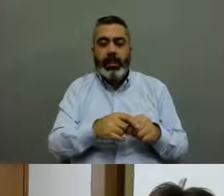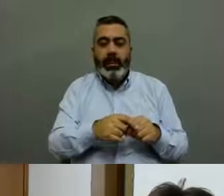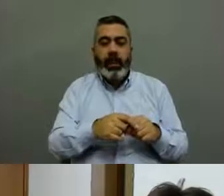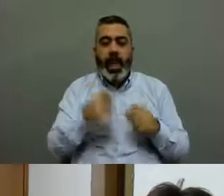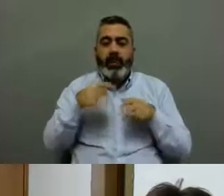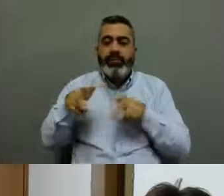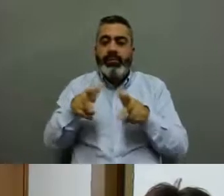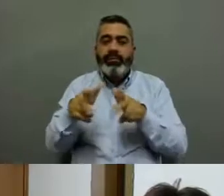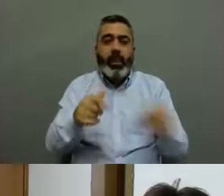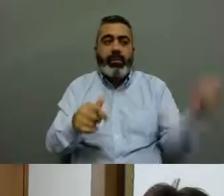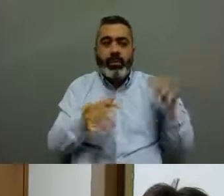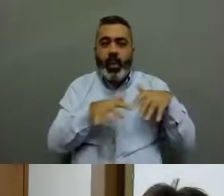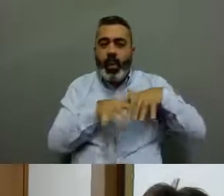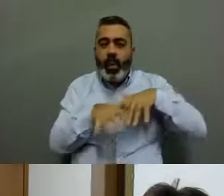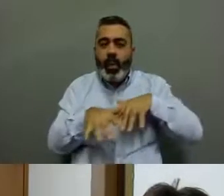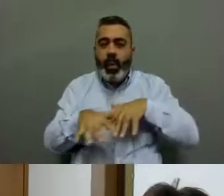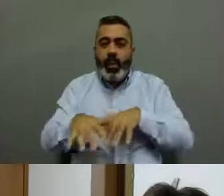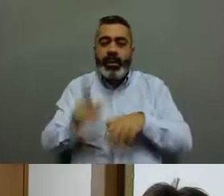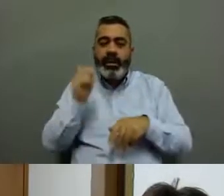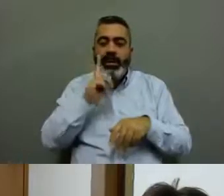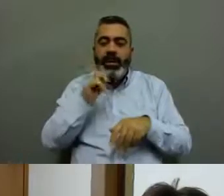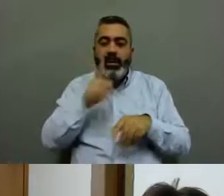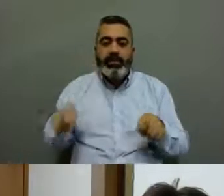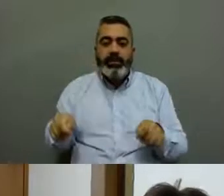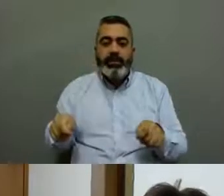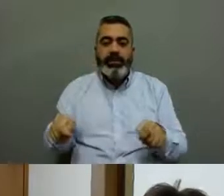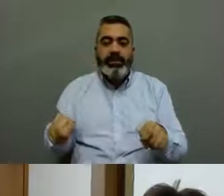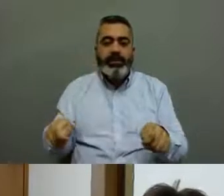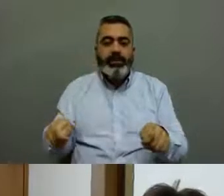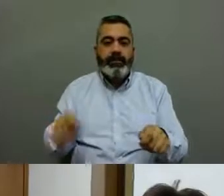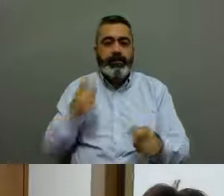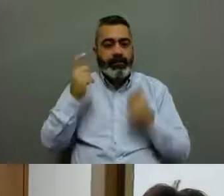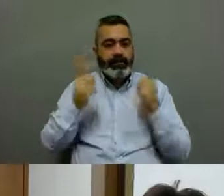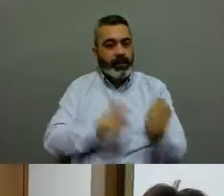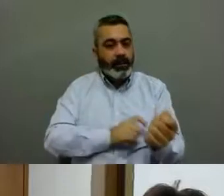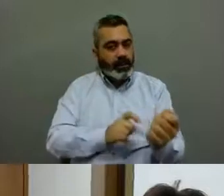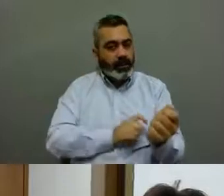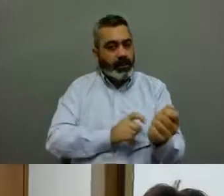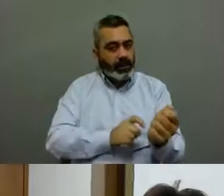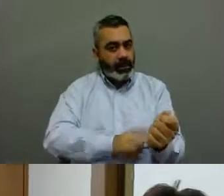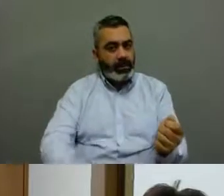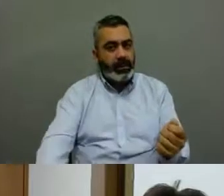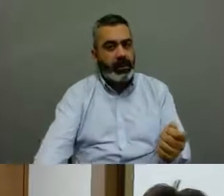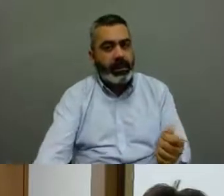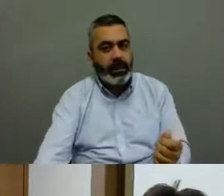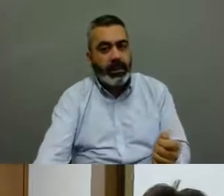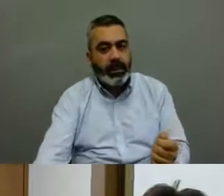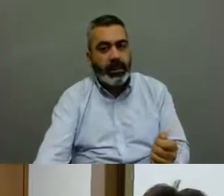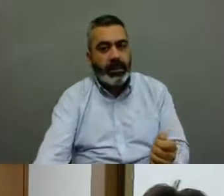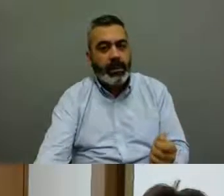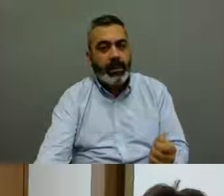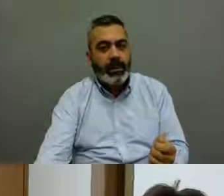ακολουθούν. Και τότε η κυρία ήταν λογικό ότι άρχισε να εκνευρίζεται και να προσπαθεί να